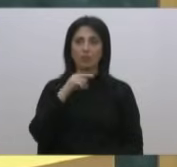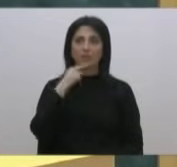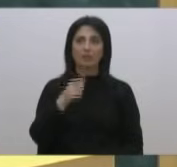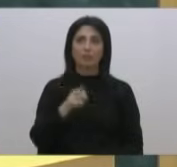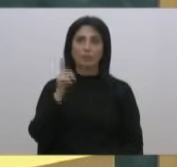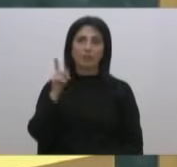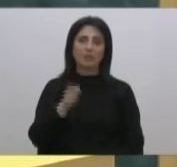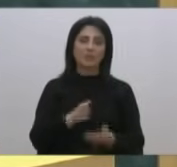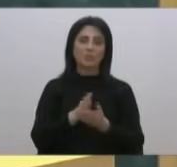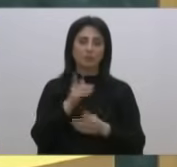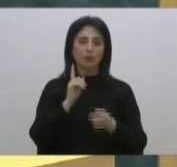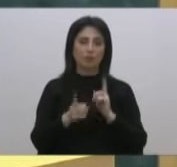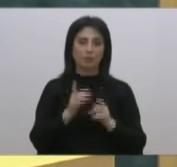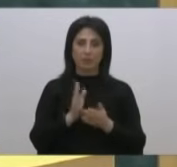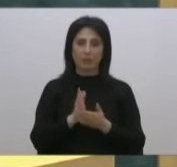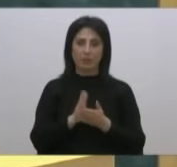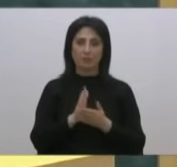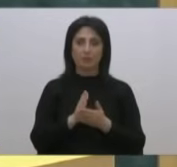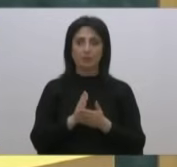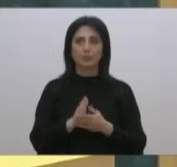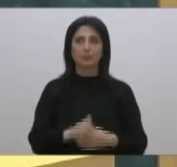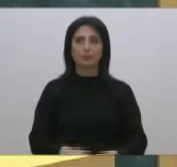noțat cuarum am speroși. N-am duilataris